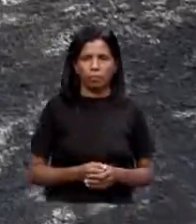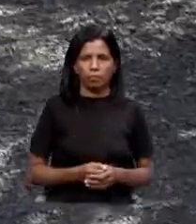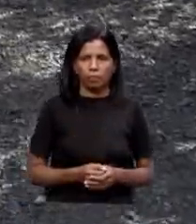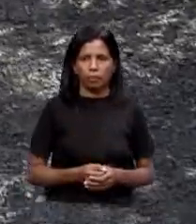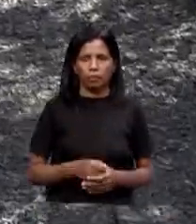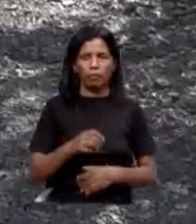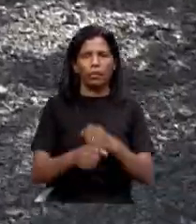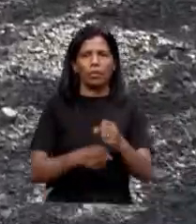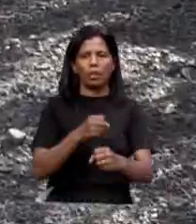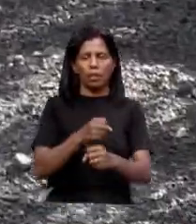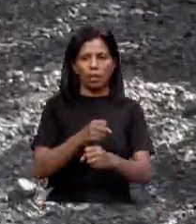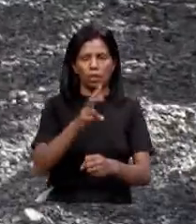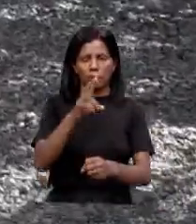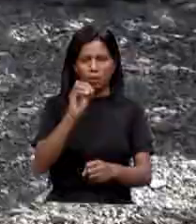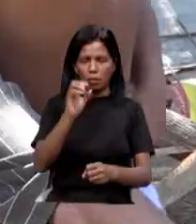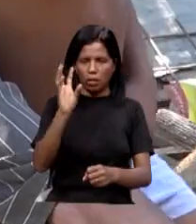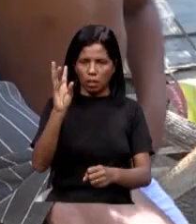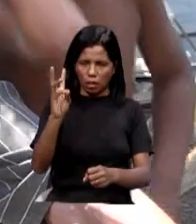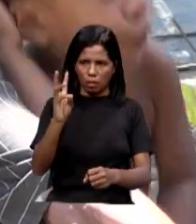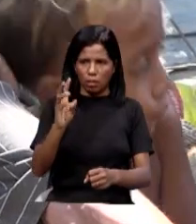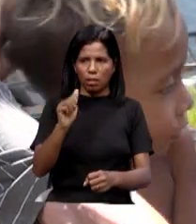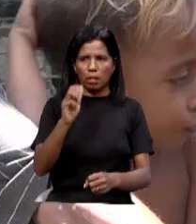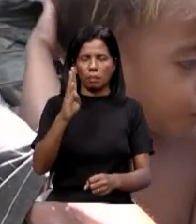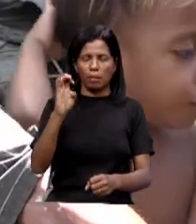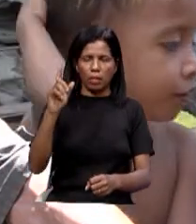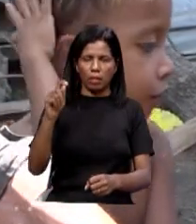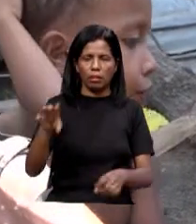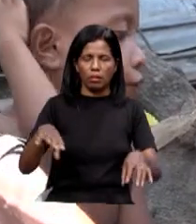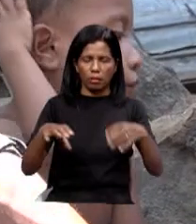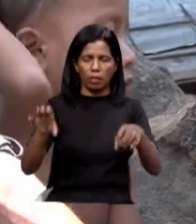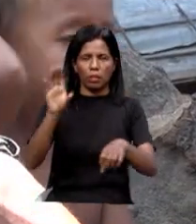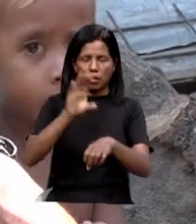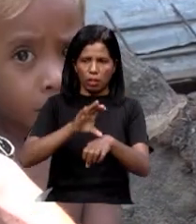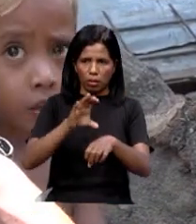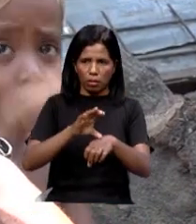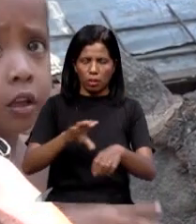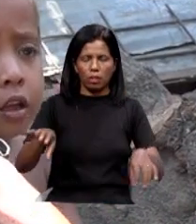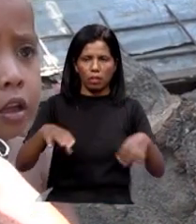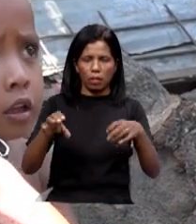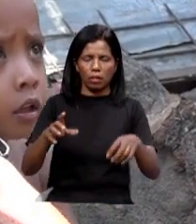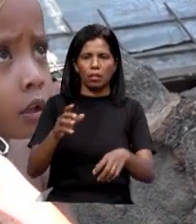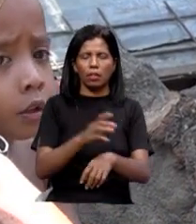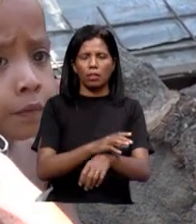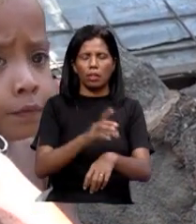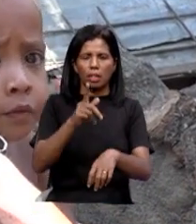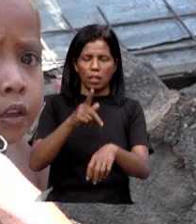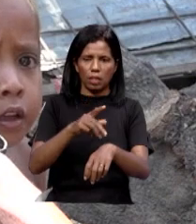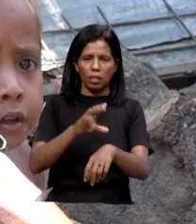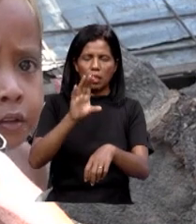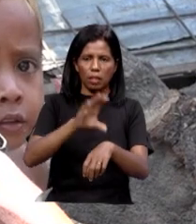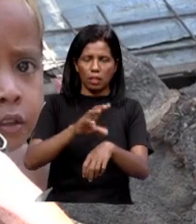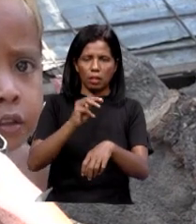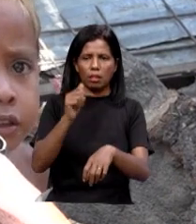Ia tinang riung rua nen, Alberto servisu o par di igreza nian. Nebe servisu ia parokia Maria Auxiliadora